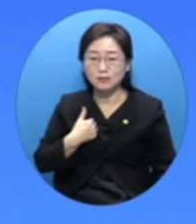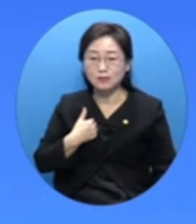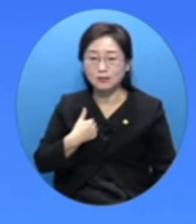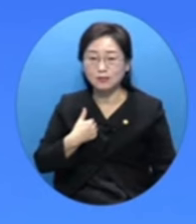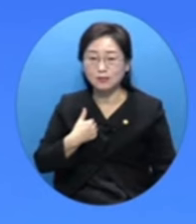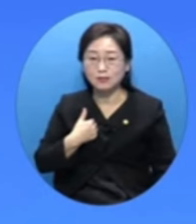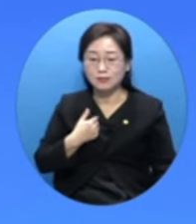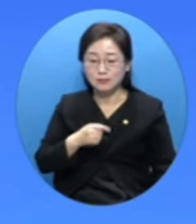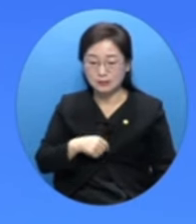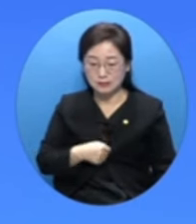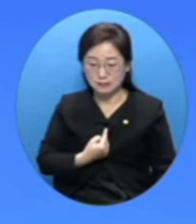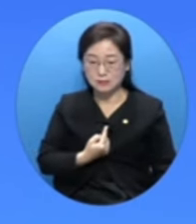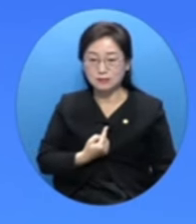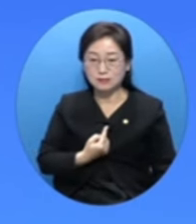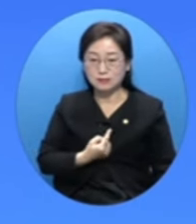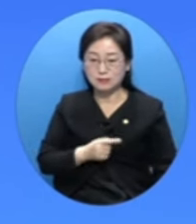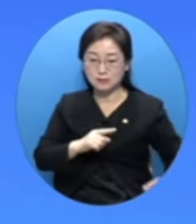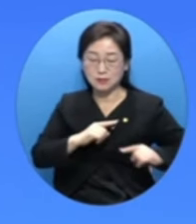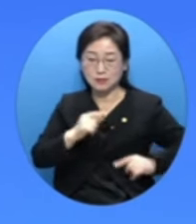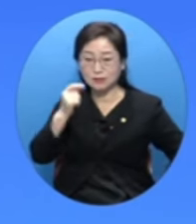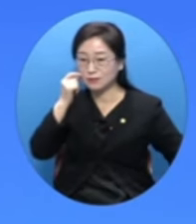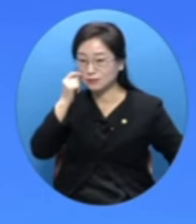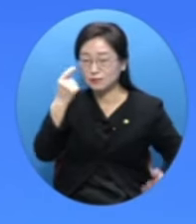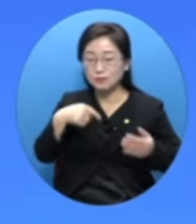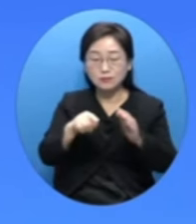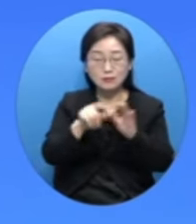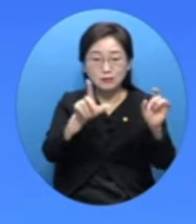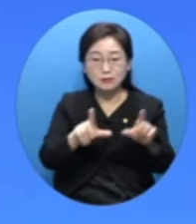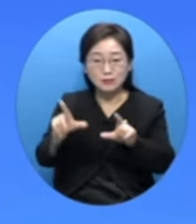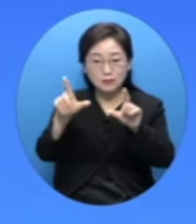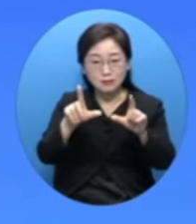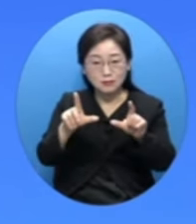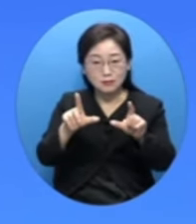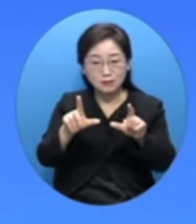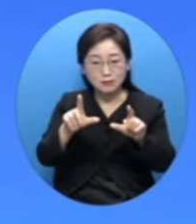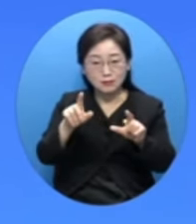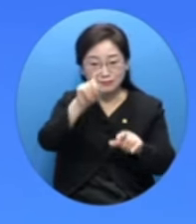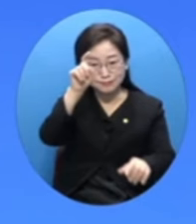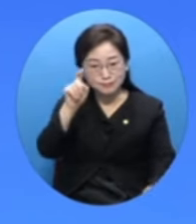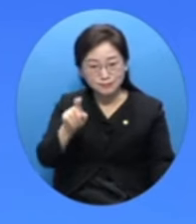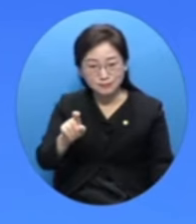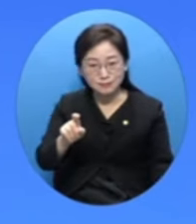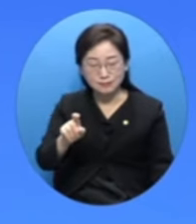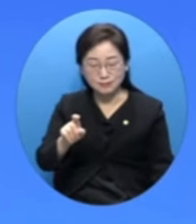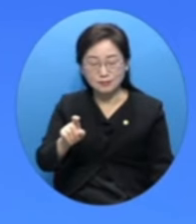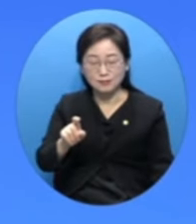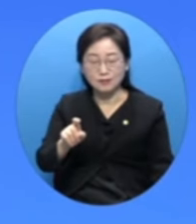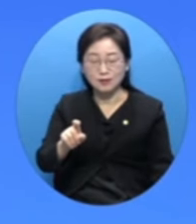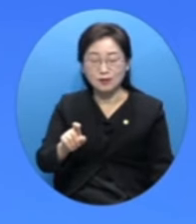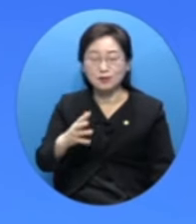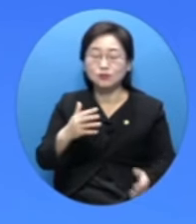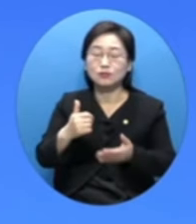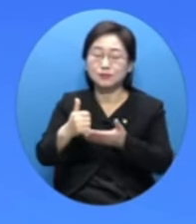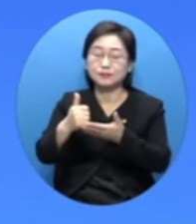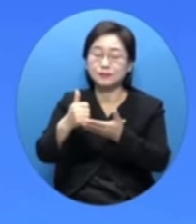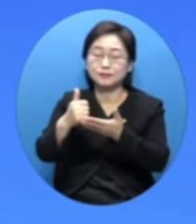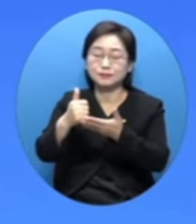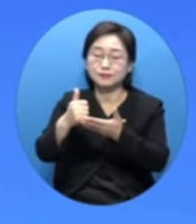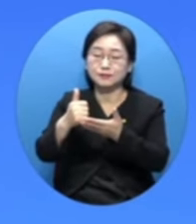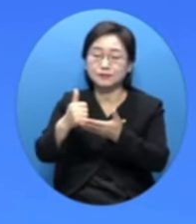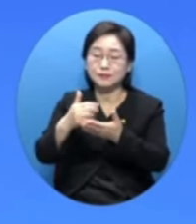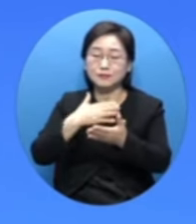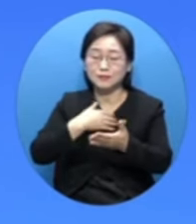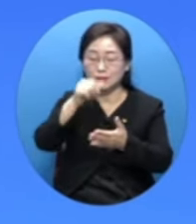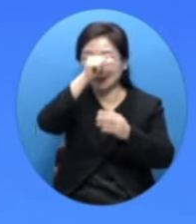나 자신의 명예, 인기만을 위해서 살아보지 않았는지, 우리가 우리 자신을 돌아보면서 주님, 나의